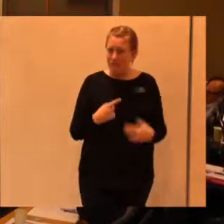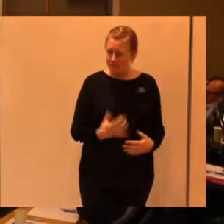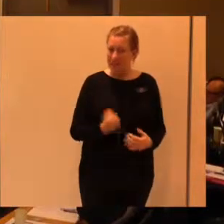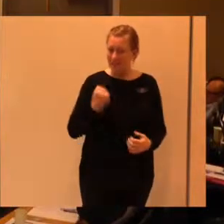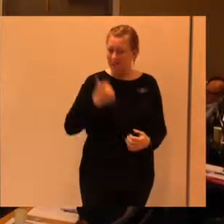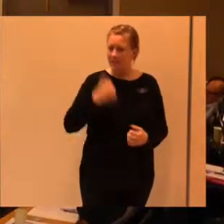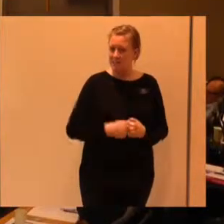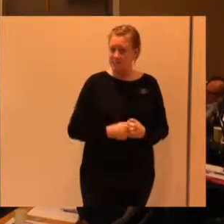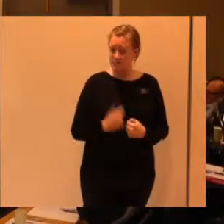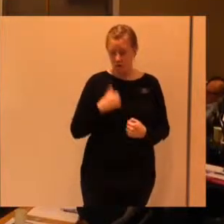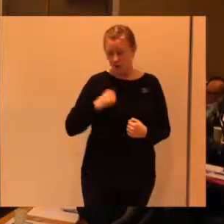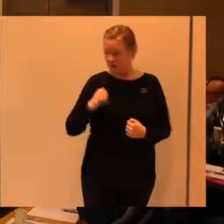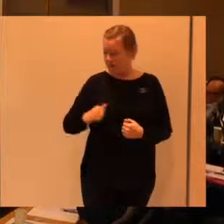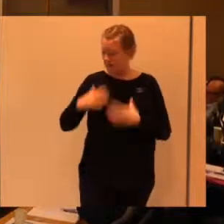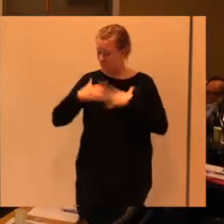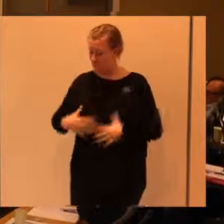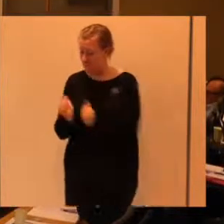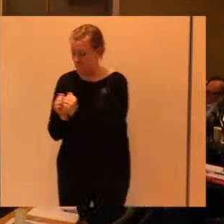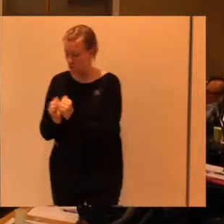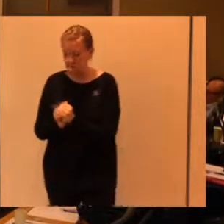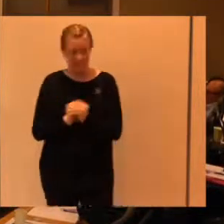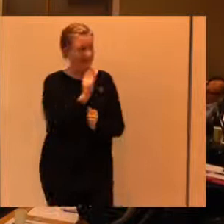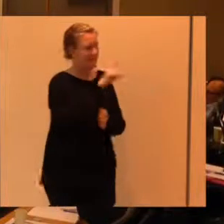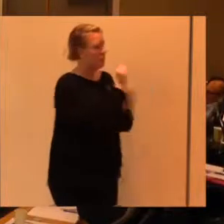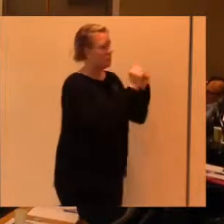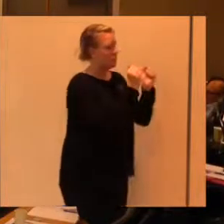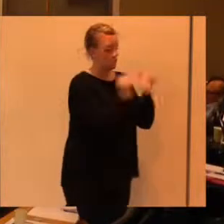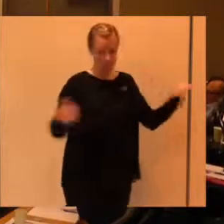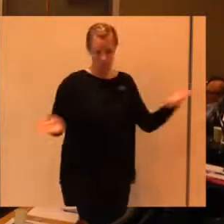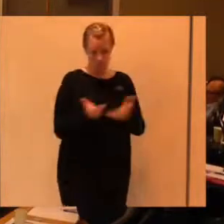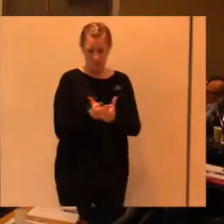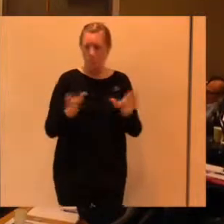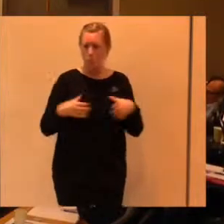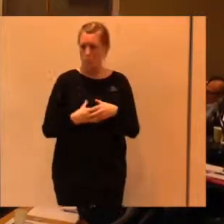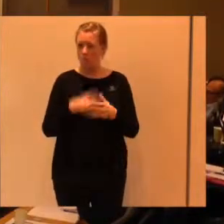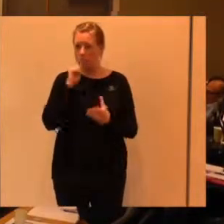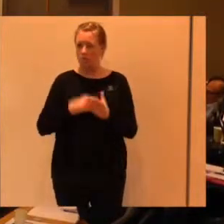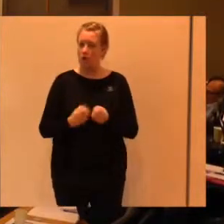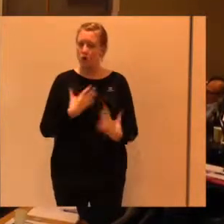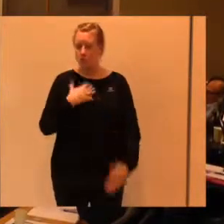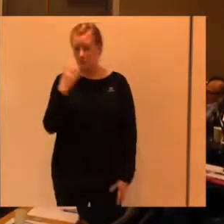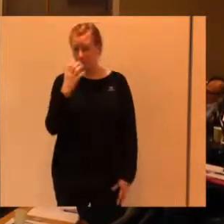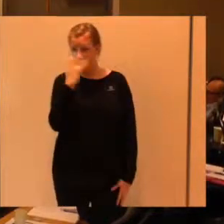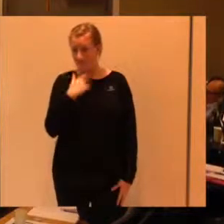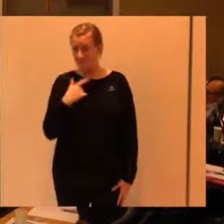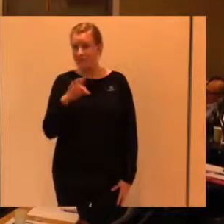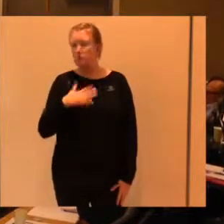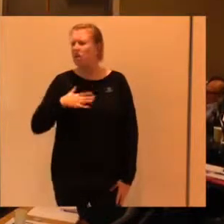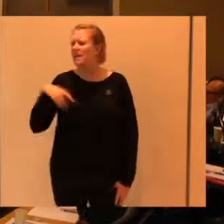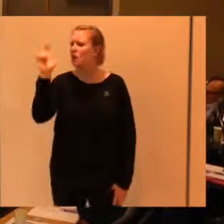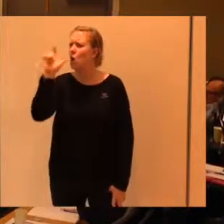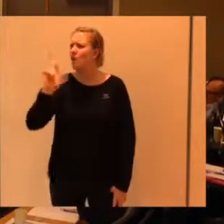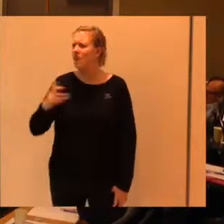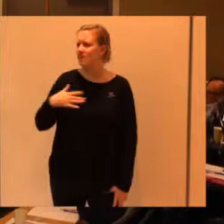fysiska saker och digitala saker samtidigt. Och då, om jag tycker att det här var ett bra sätt att klottra och om jag kan lämna mitt